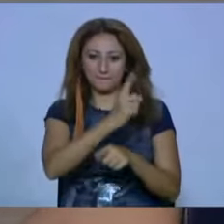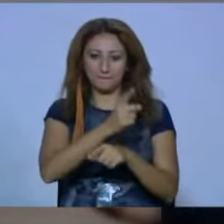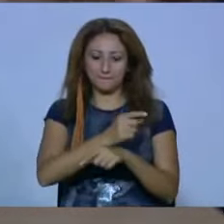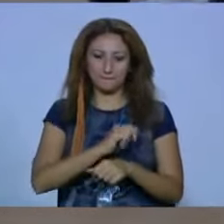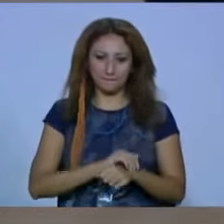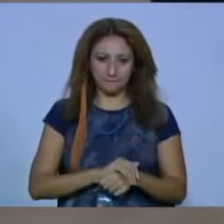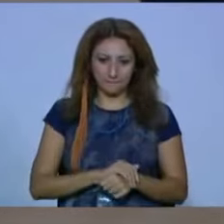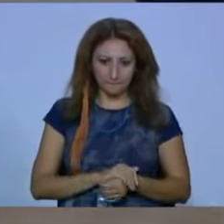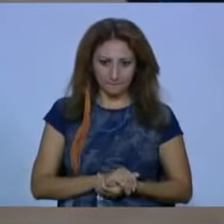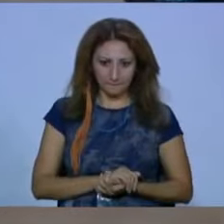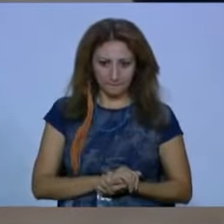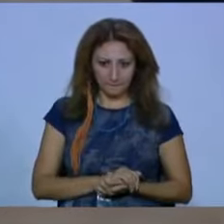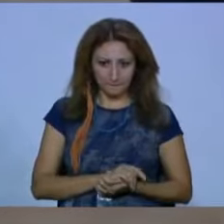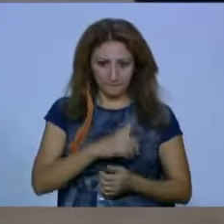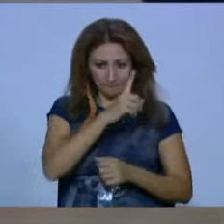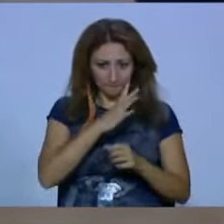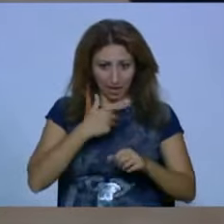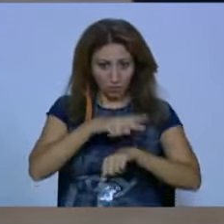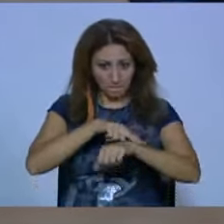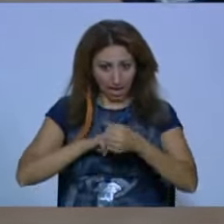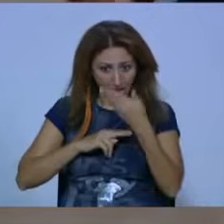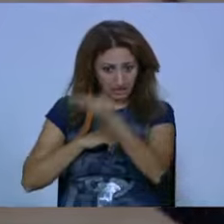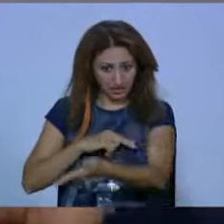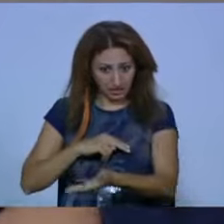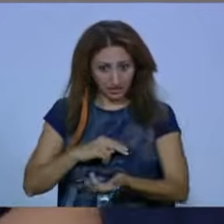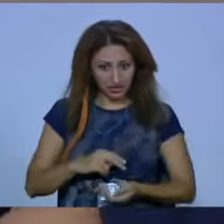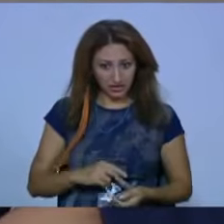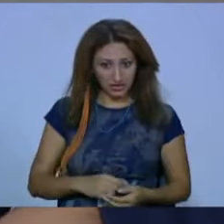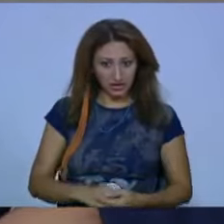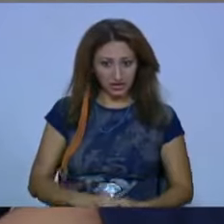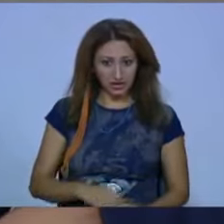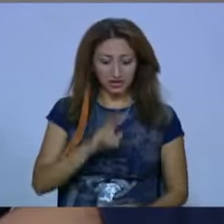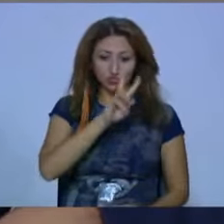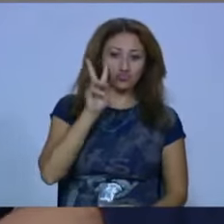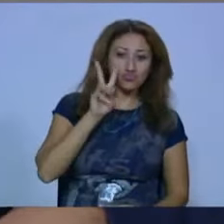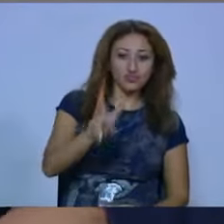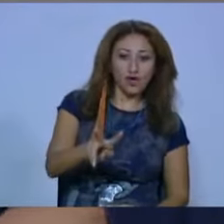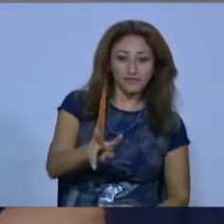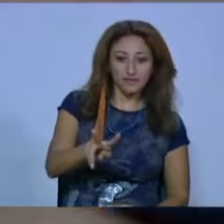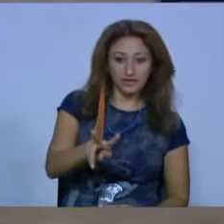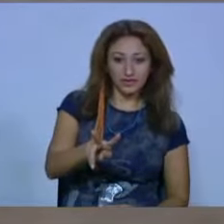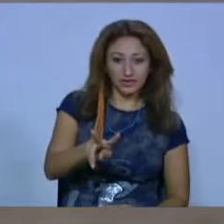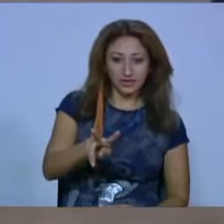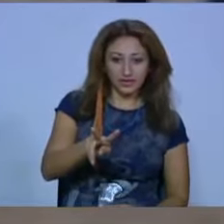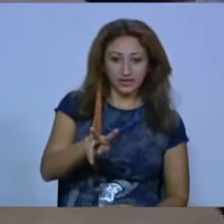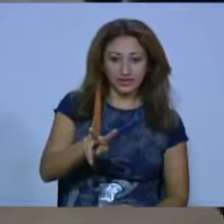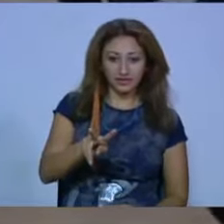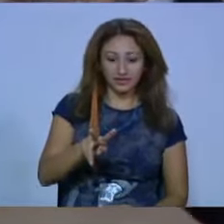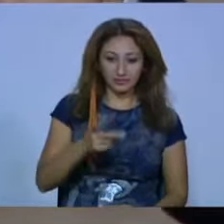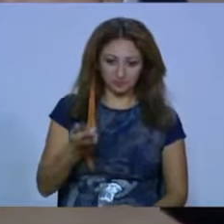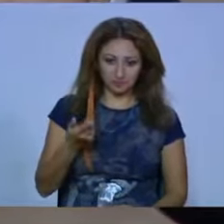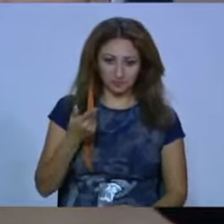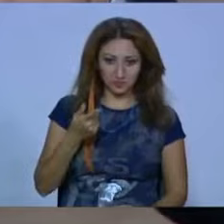المعهد مشاهد. قلت له انت عايز تقدم المعهد؟ قال لي اه. هو طبعا لو شافني هو ده اللي انت بتقول لي عليه